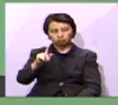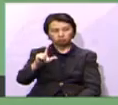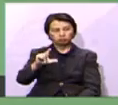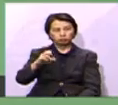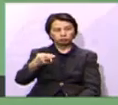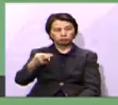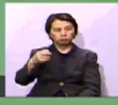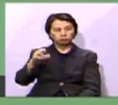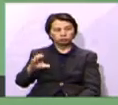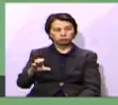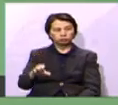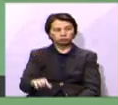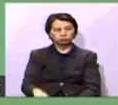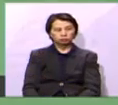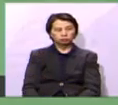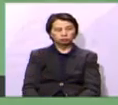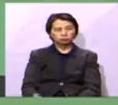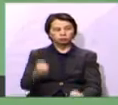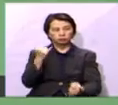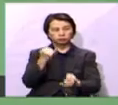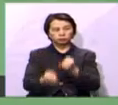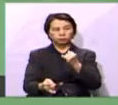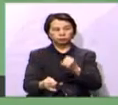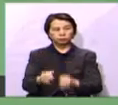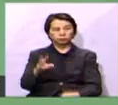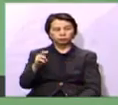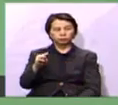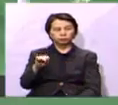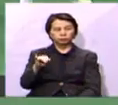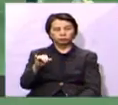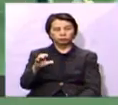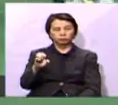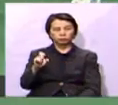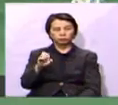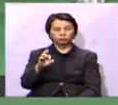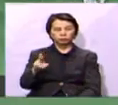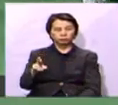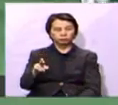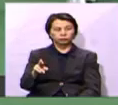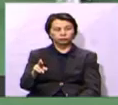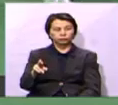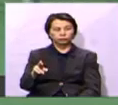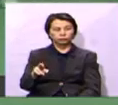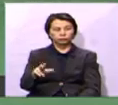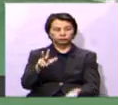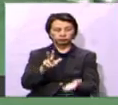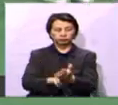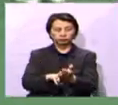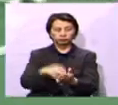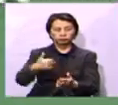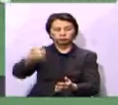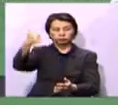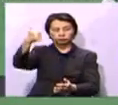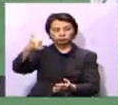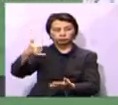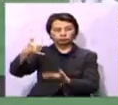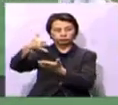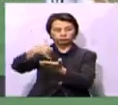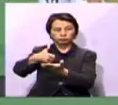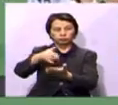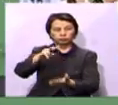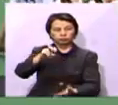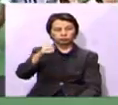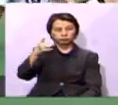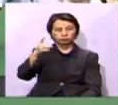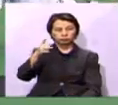KLHC. Jaringan terakhir KLHC oleh Mior Muhammad Azwan Hassan mengesahkan kejuaraan Piala Sumbangsih